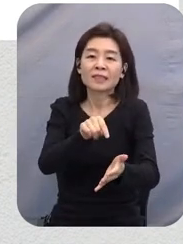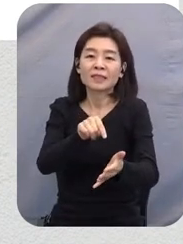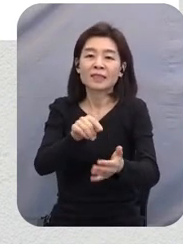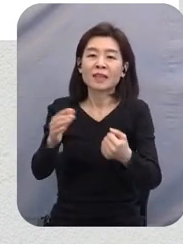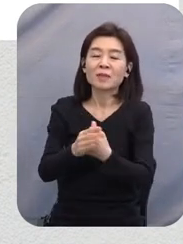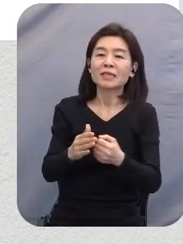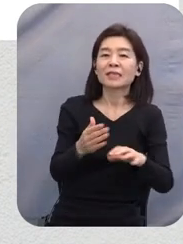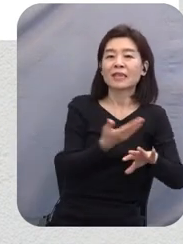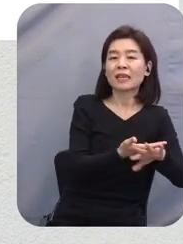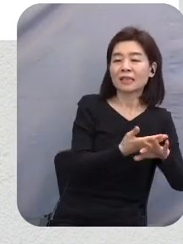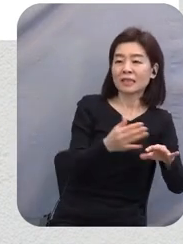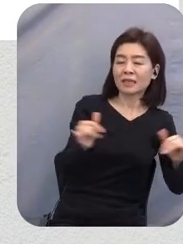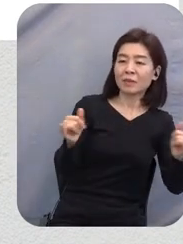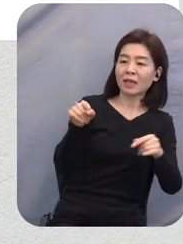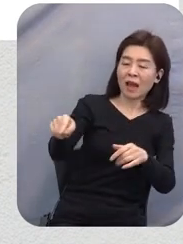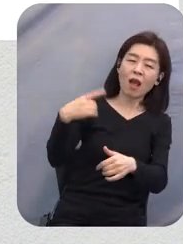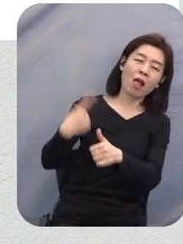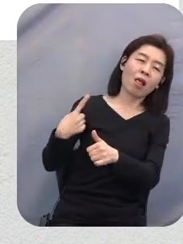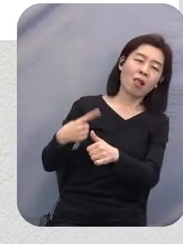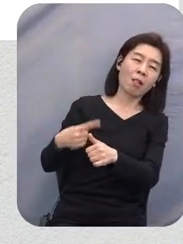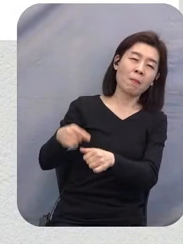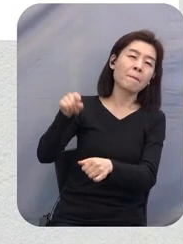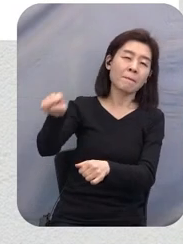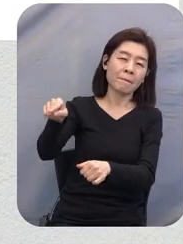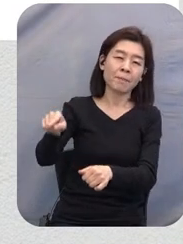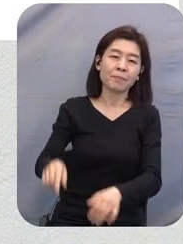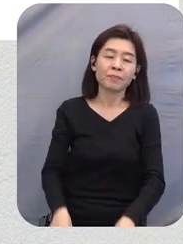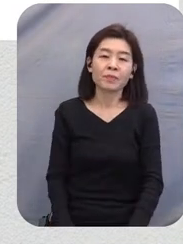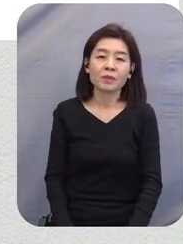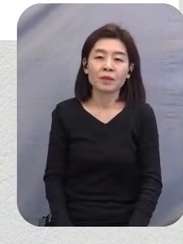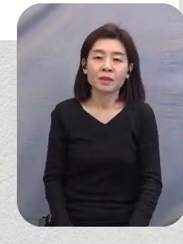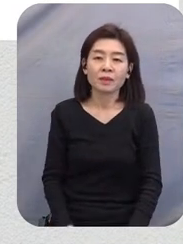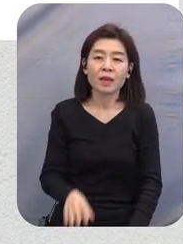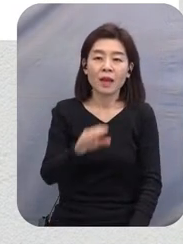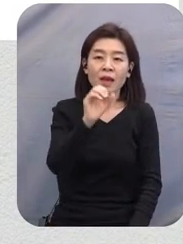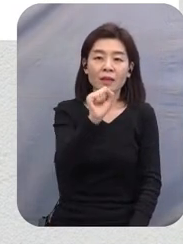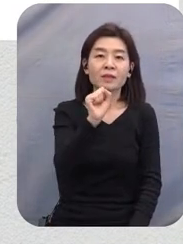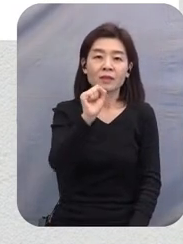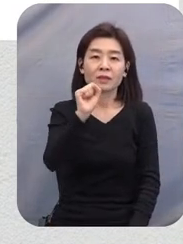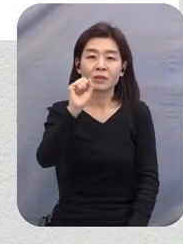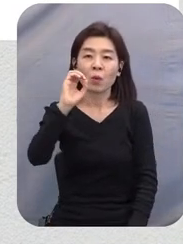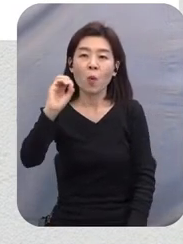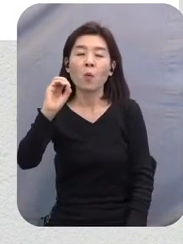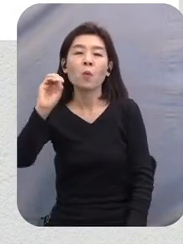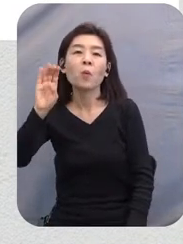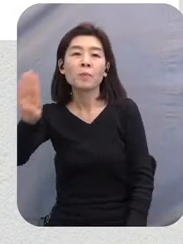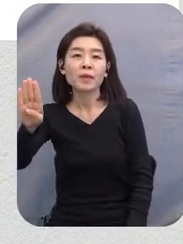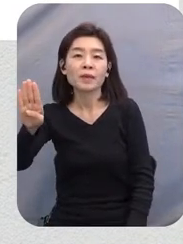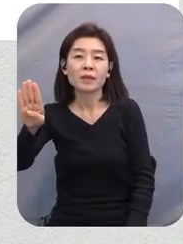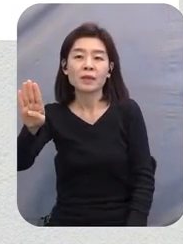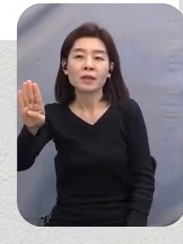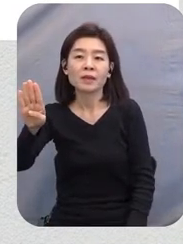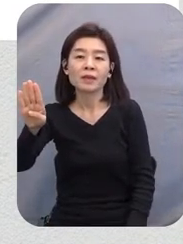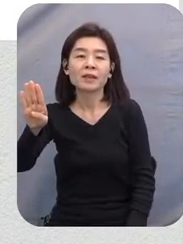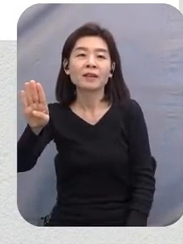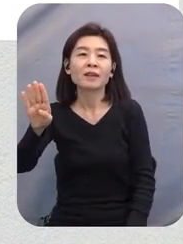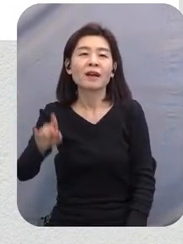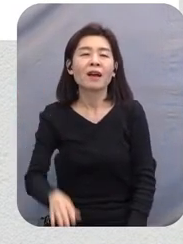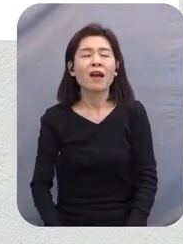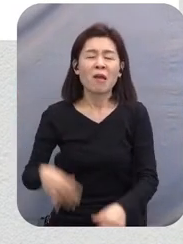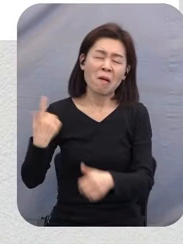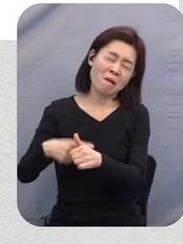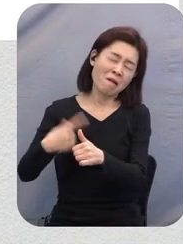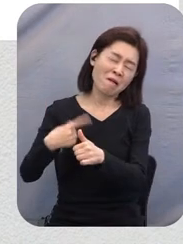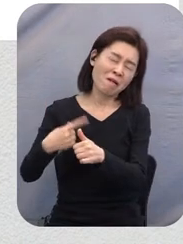개자식이라고 불렀어요. USB 말고 SOB. SOB는 Son of Bitch. 다 아시죠? 하도 욕을